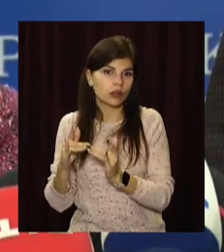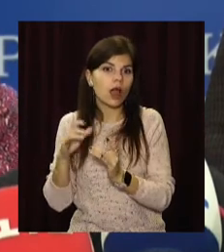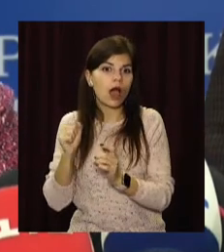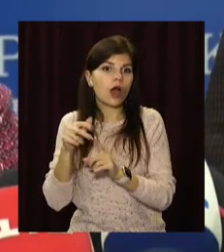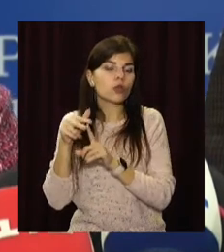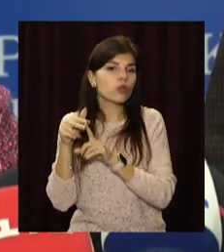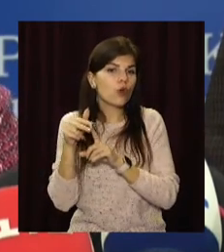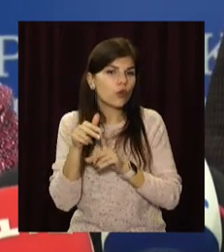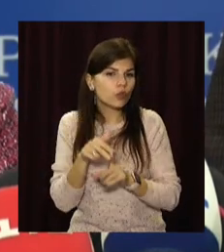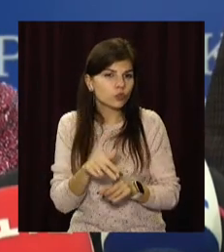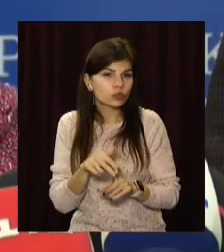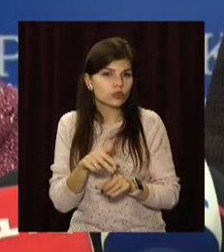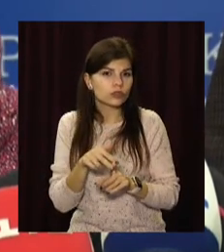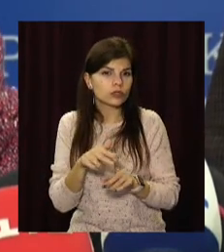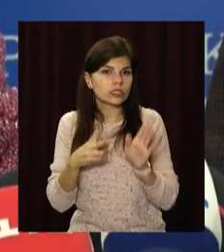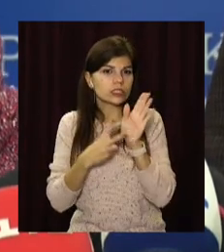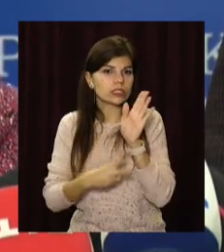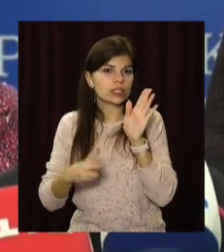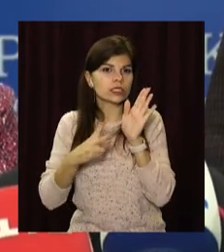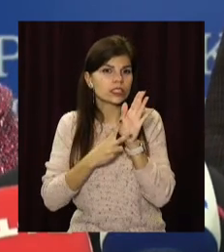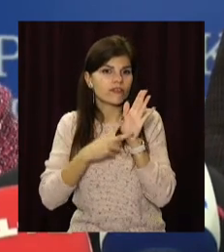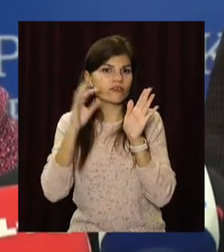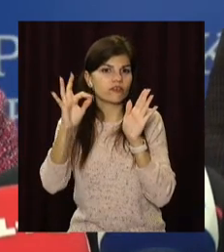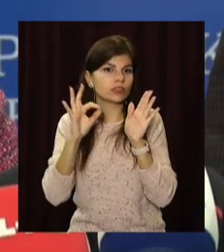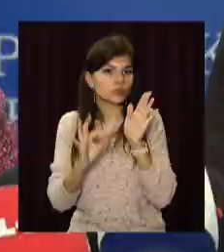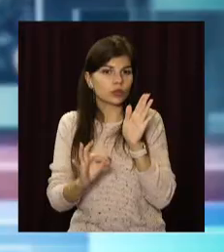А завантаженість? Завантаженість 77%.